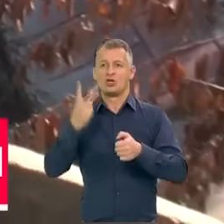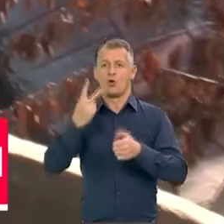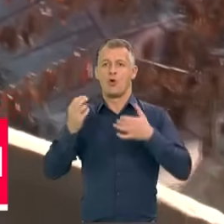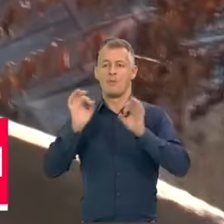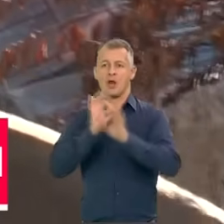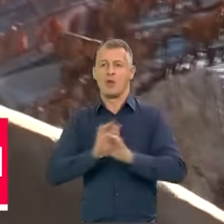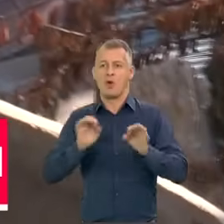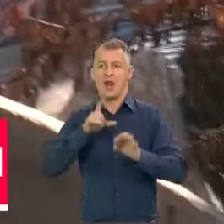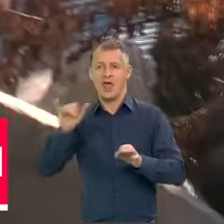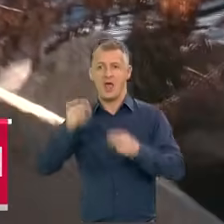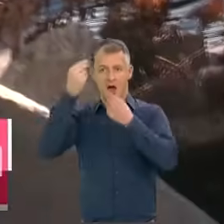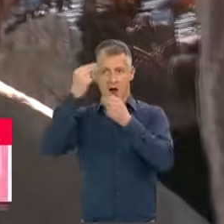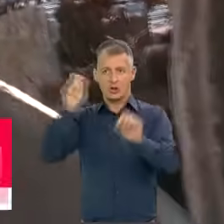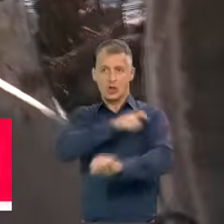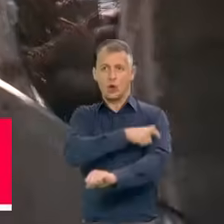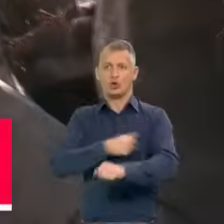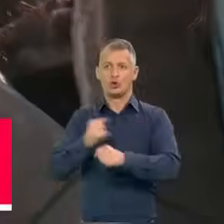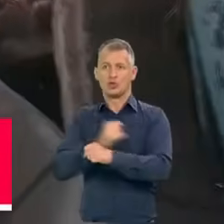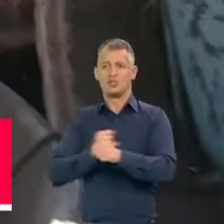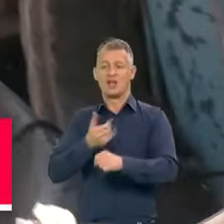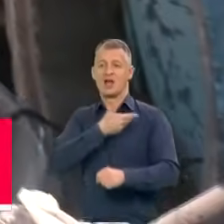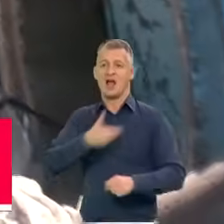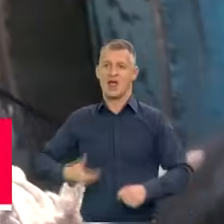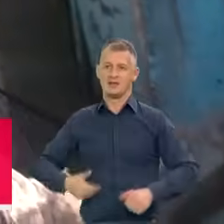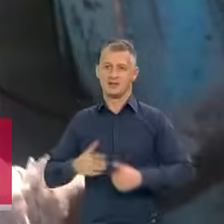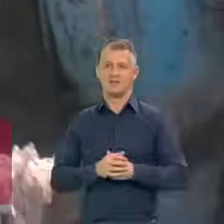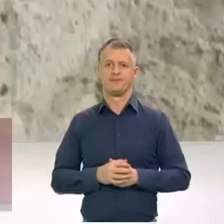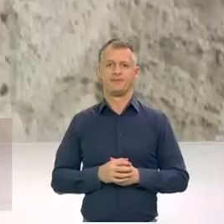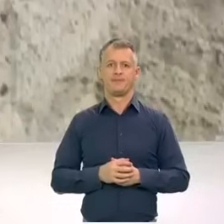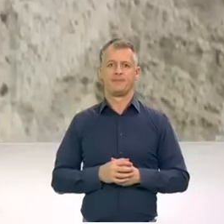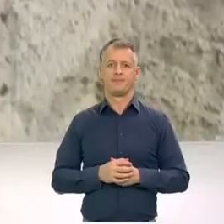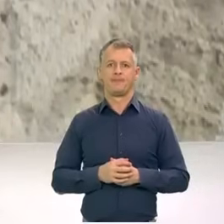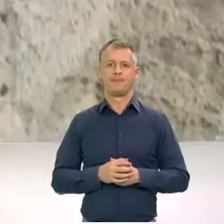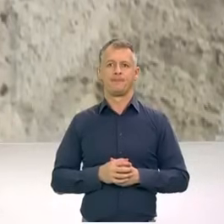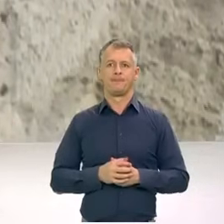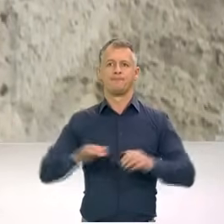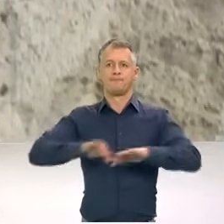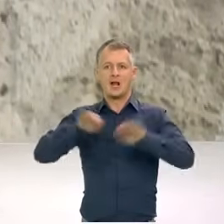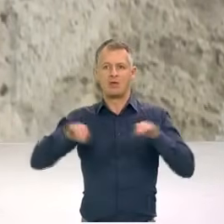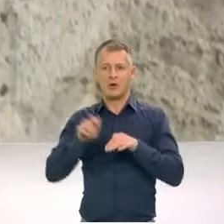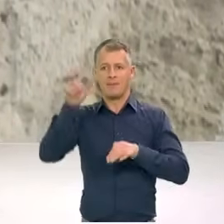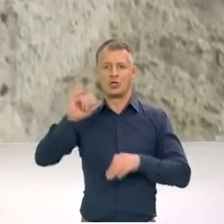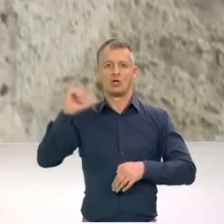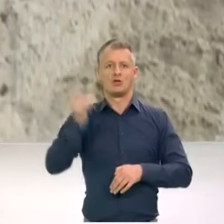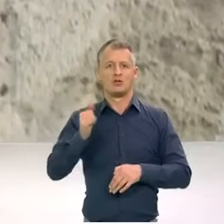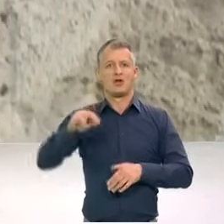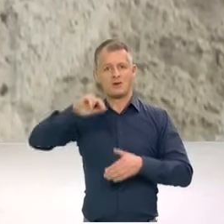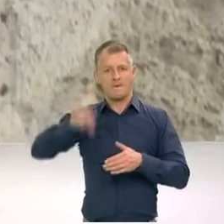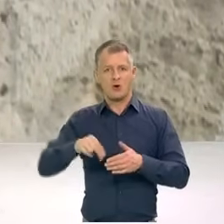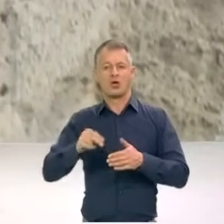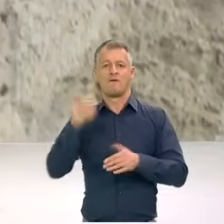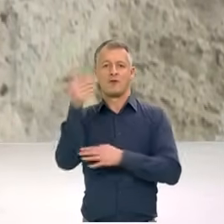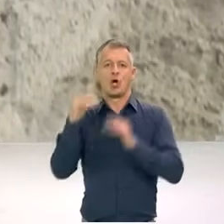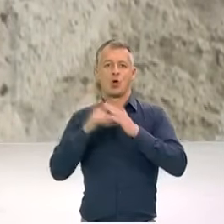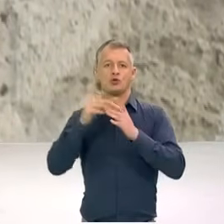RON a anunțat Consiliul Județean Galați pe litoral turiștii au făcut loc instructorilor care